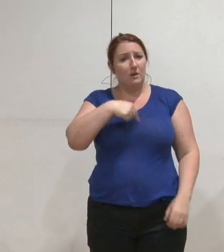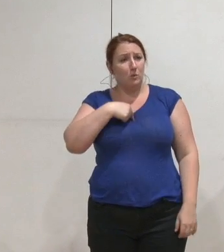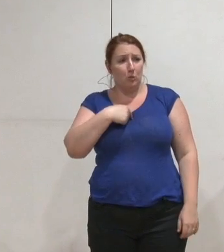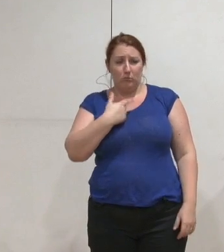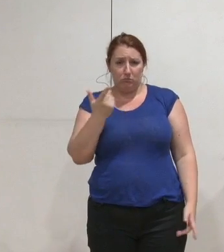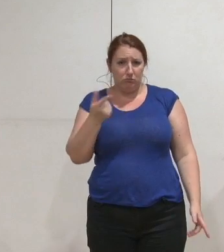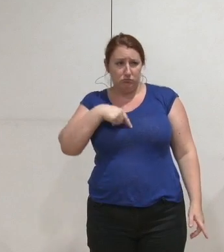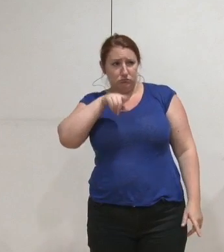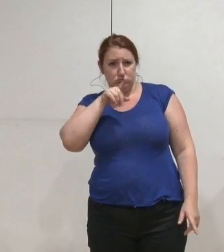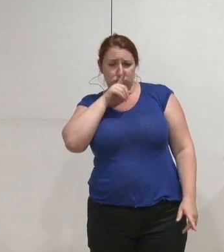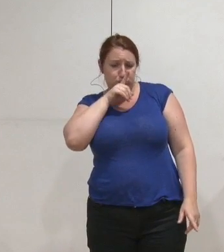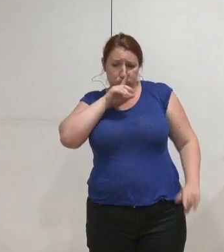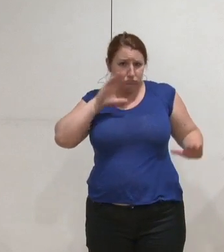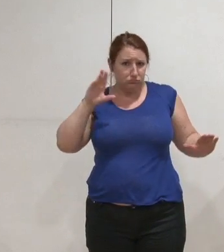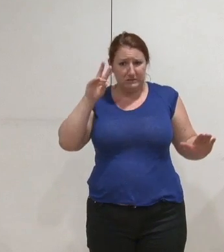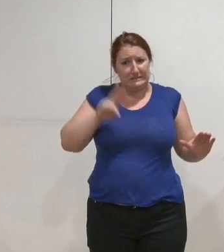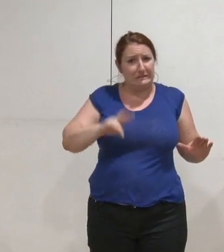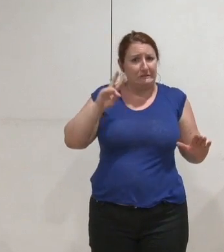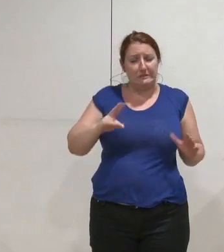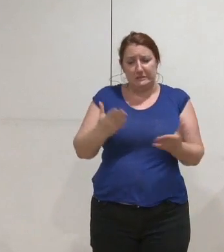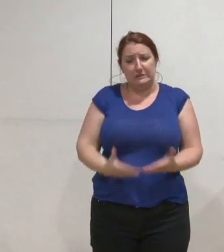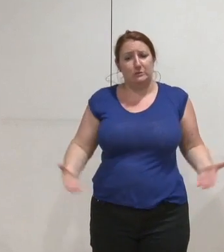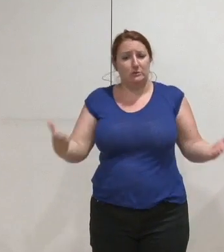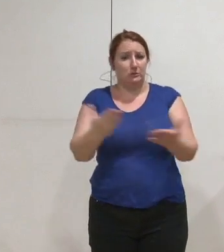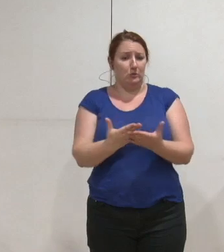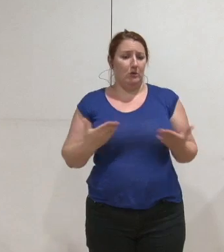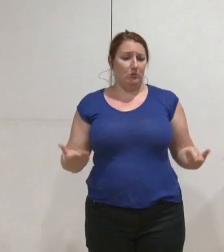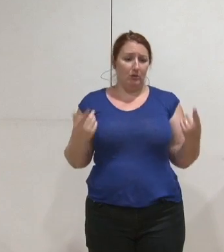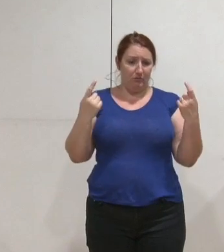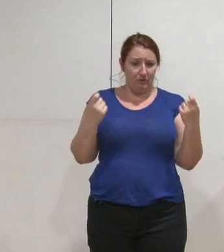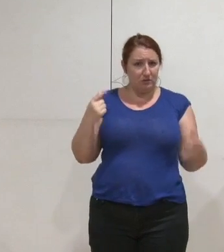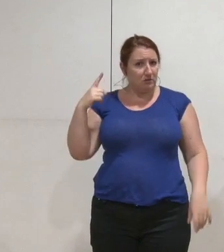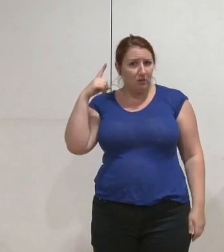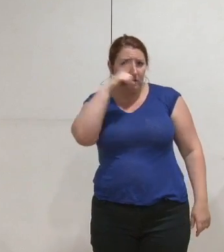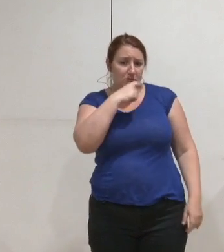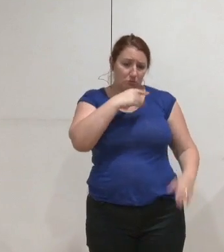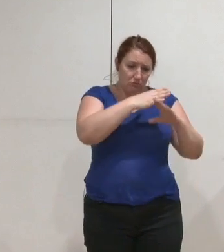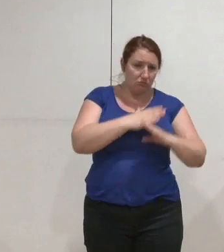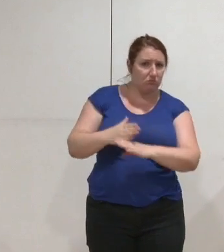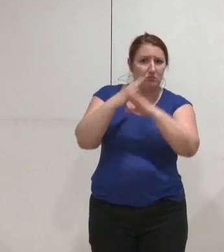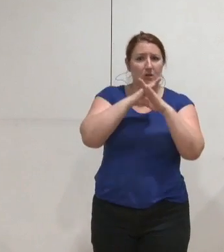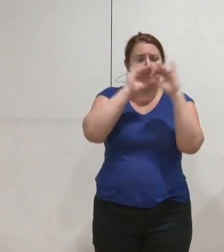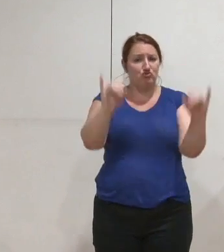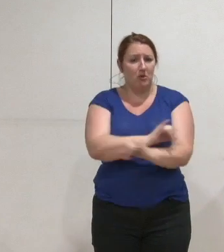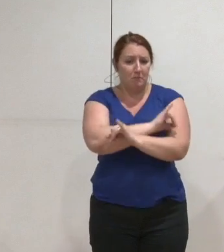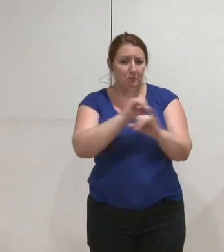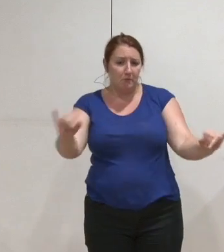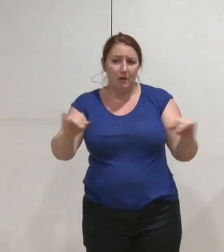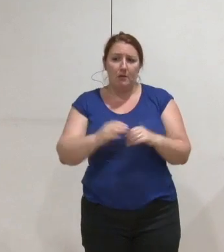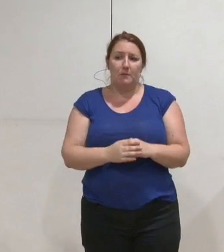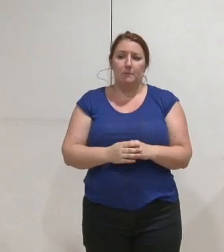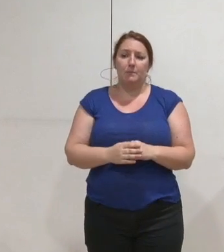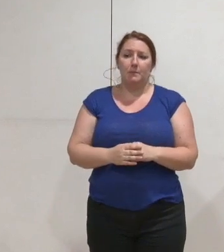jamais caché les difficultés financières qui ont d'abord été mis en lumière par la rétrospective